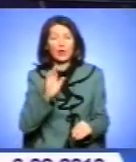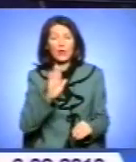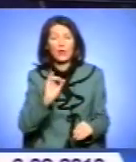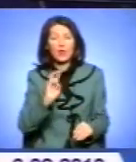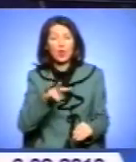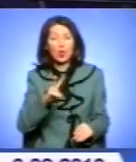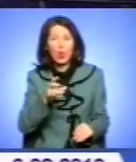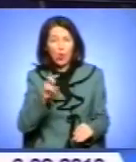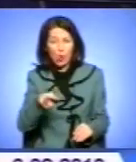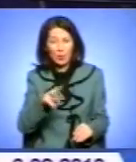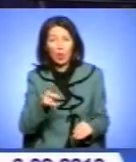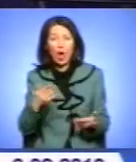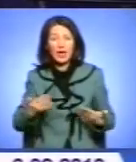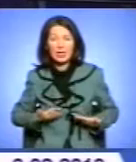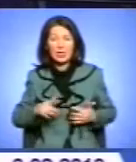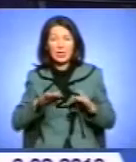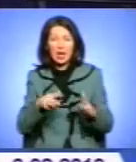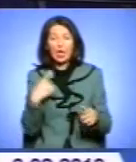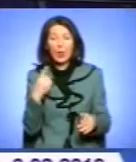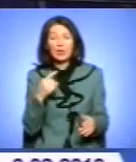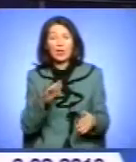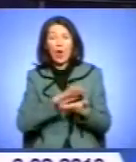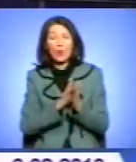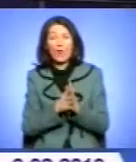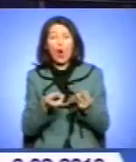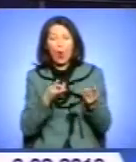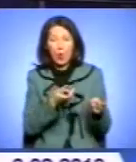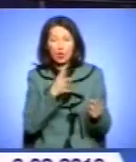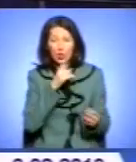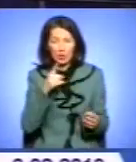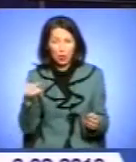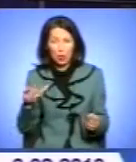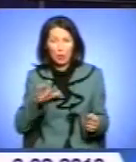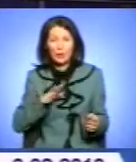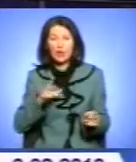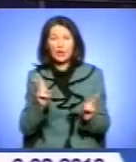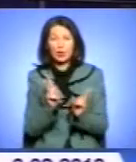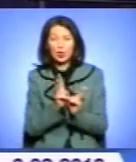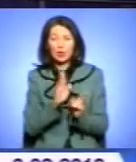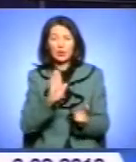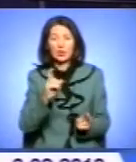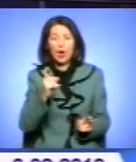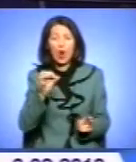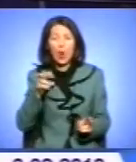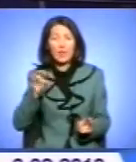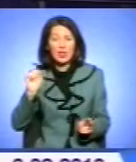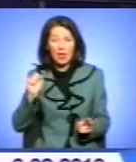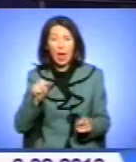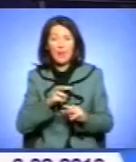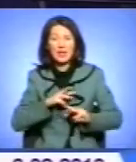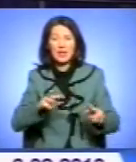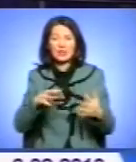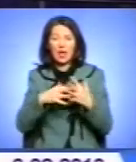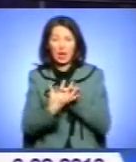про життєдіяльність області в умовах опалювального сезону. Також відбулася зустріч Валентина Хоптяна із міністром аграрної політики